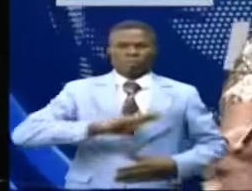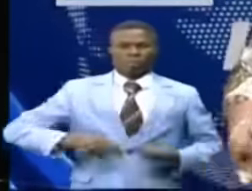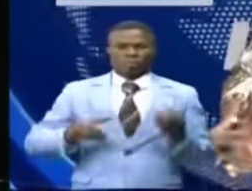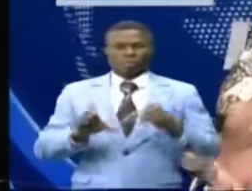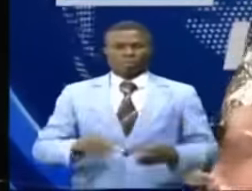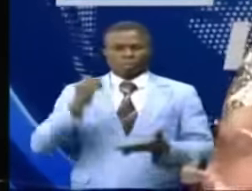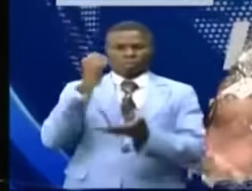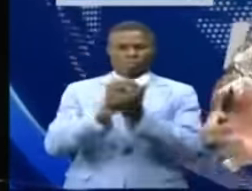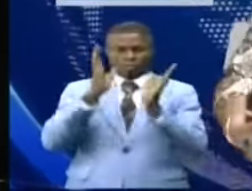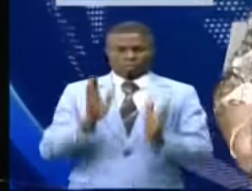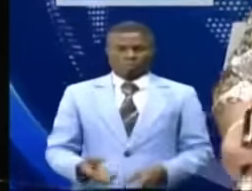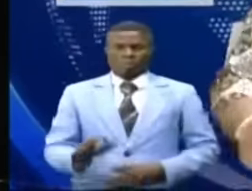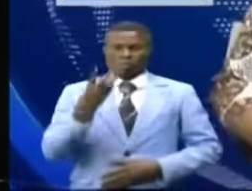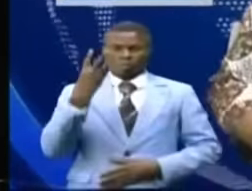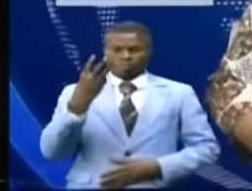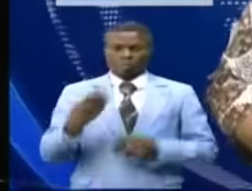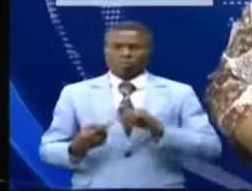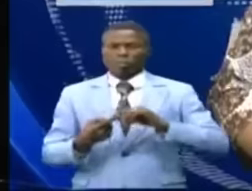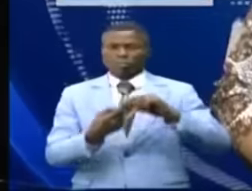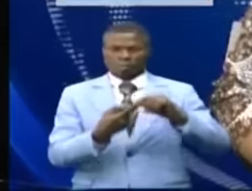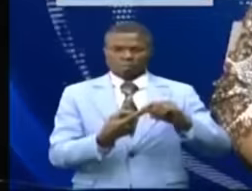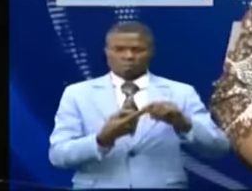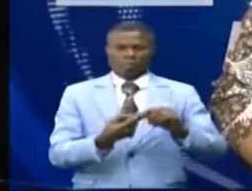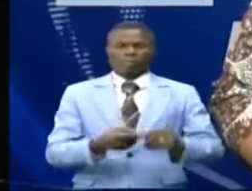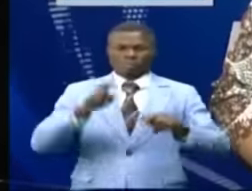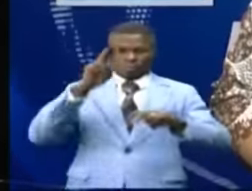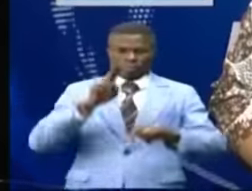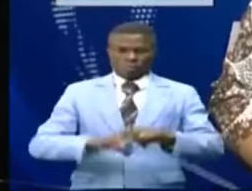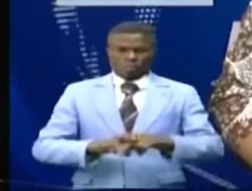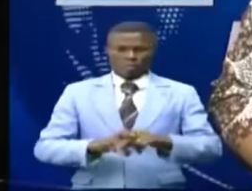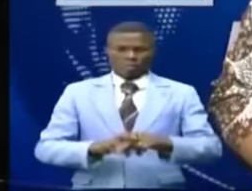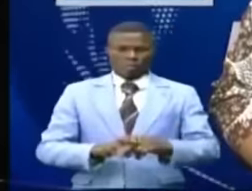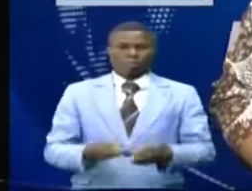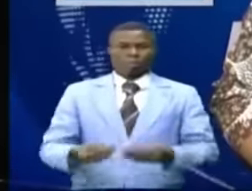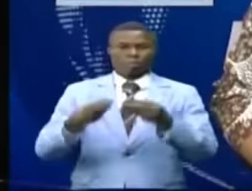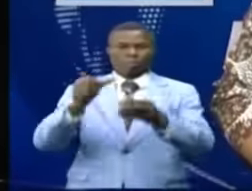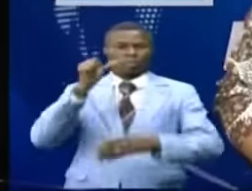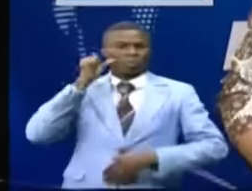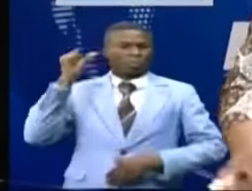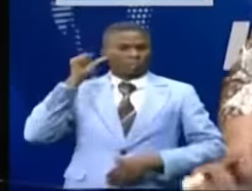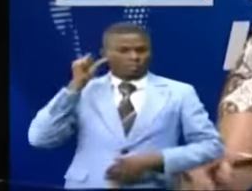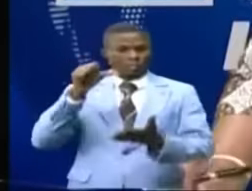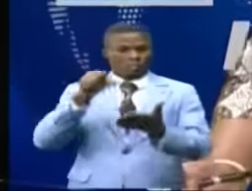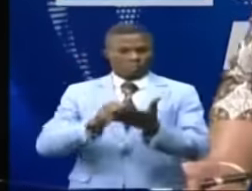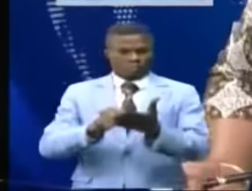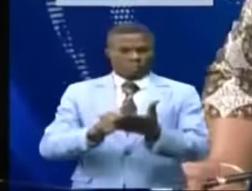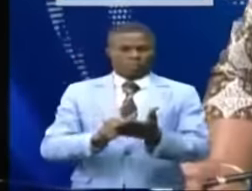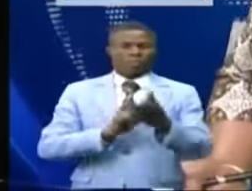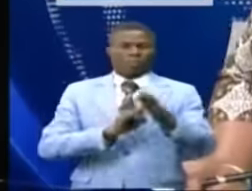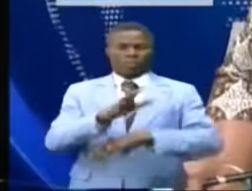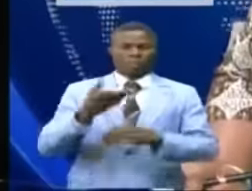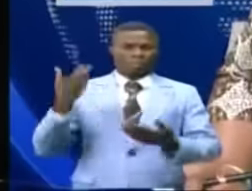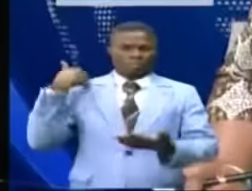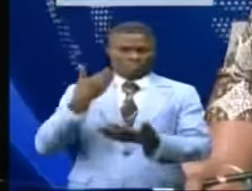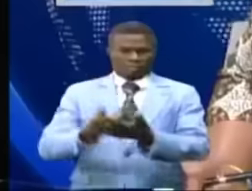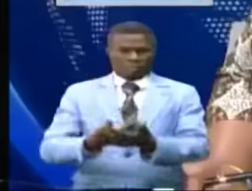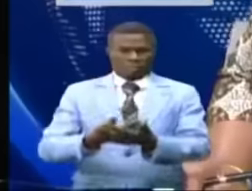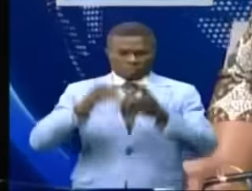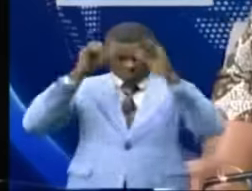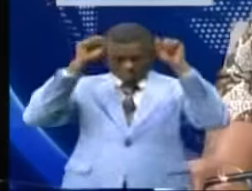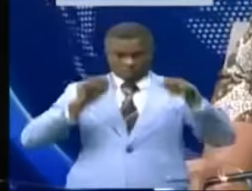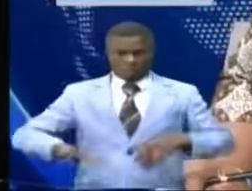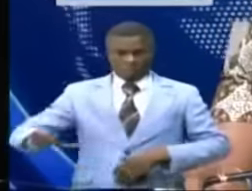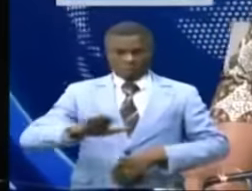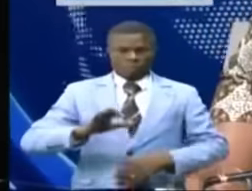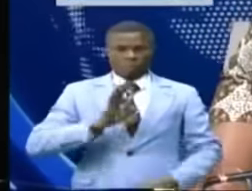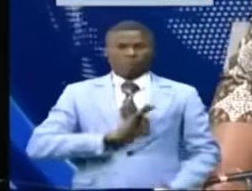Ces ambassadeurs extraordinaires et plénipotentiaires ont déposé hier leur lettre de créance auprès du président de la